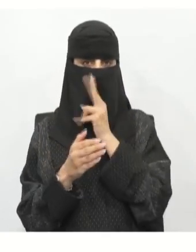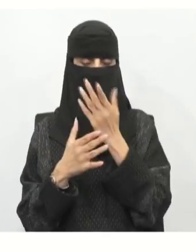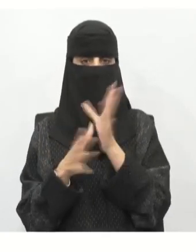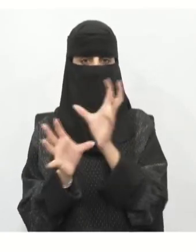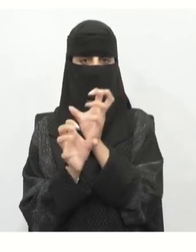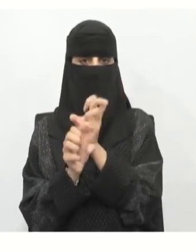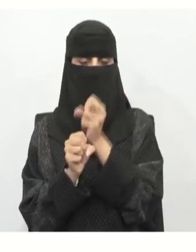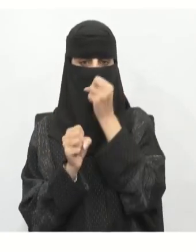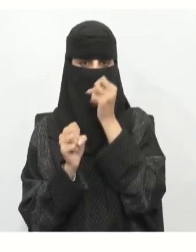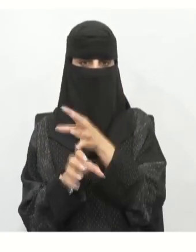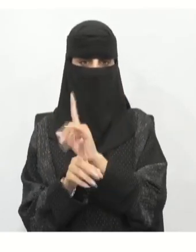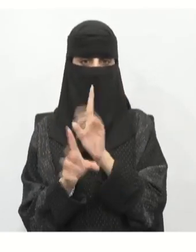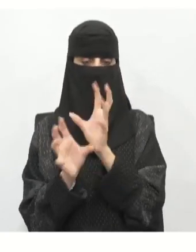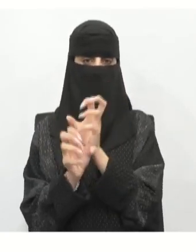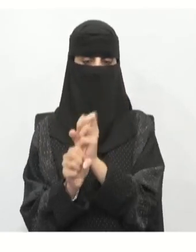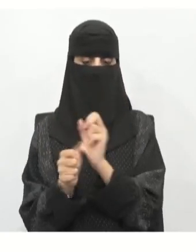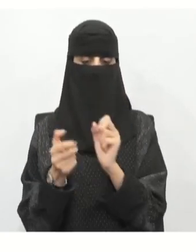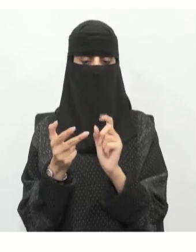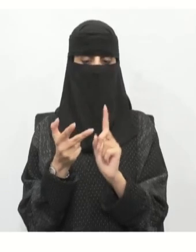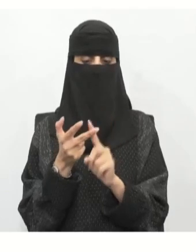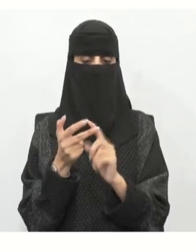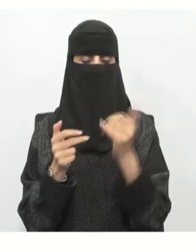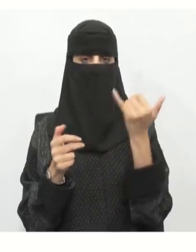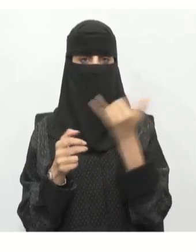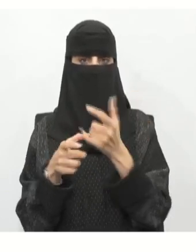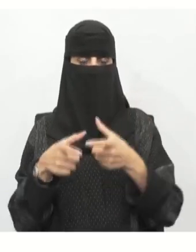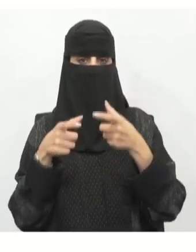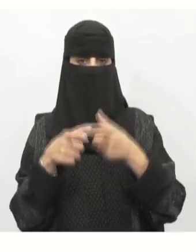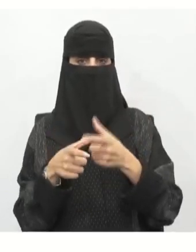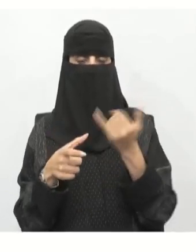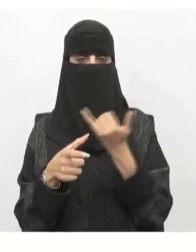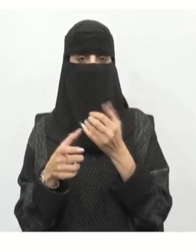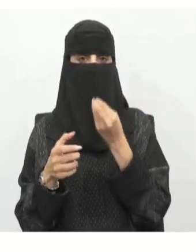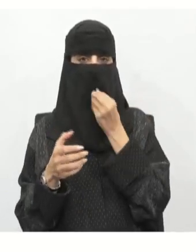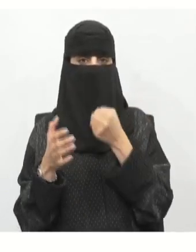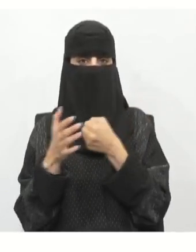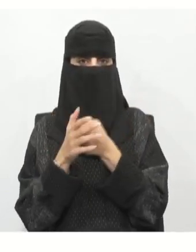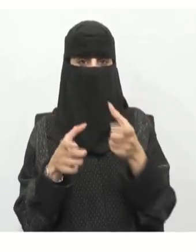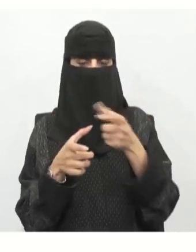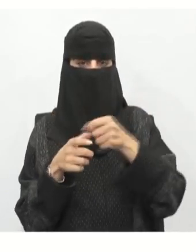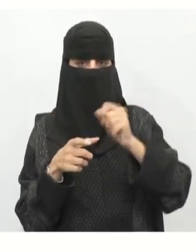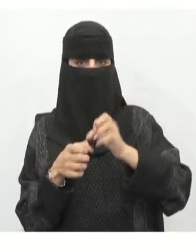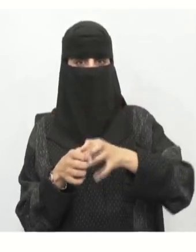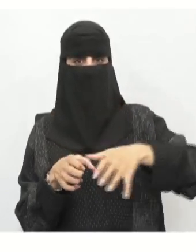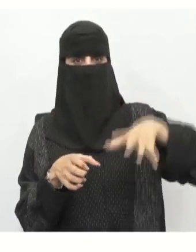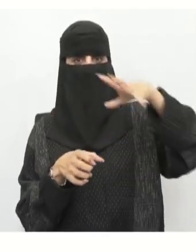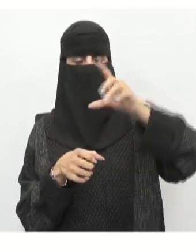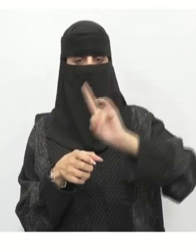والفساد ثالثا ضعف الطبق قدر حاجتك من الطعام